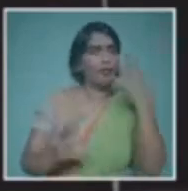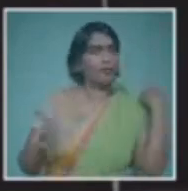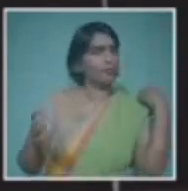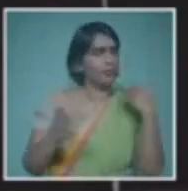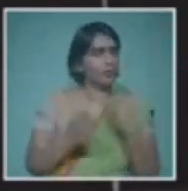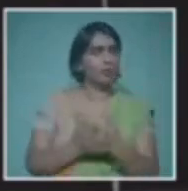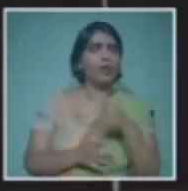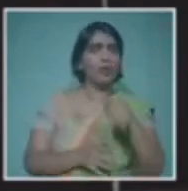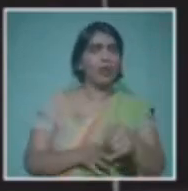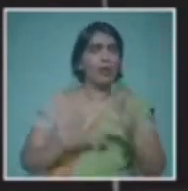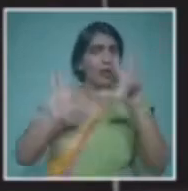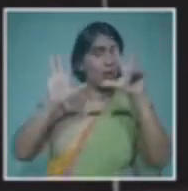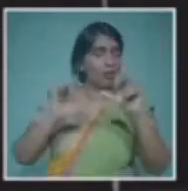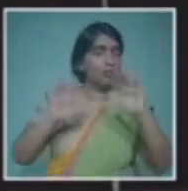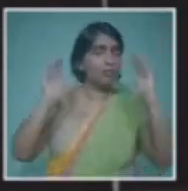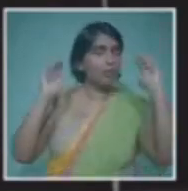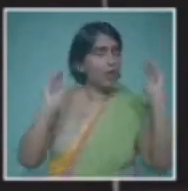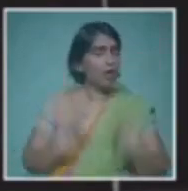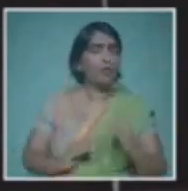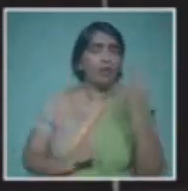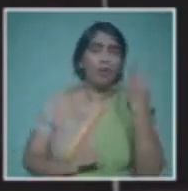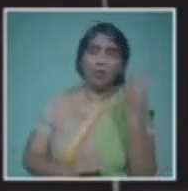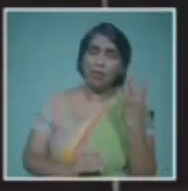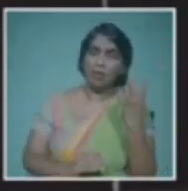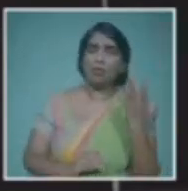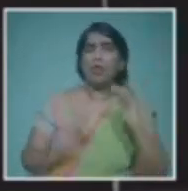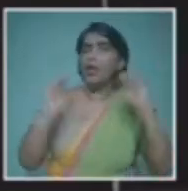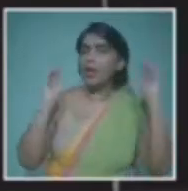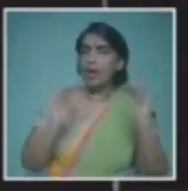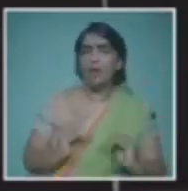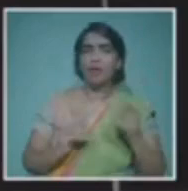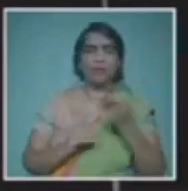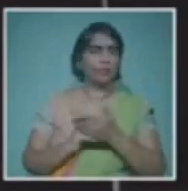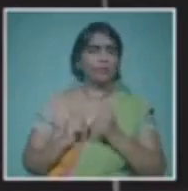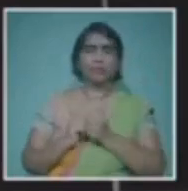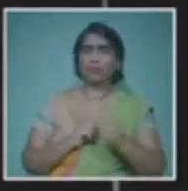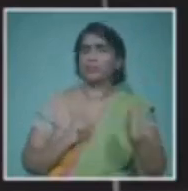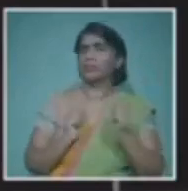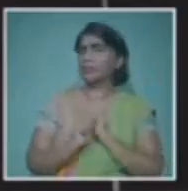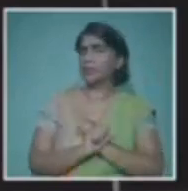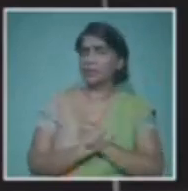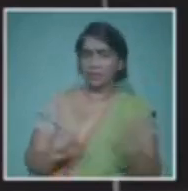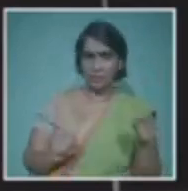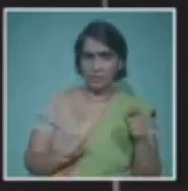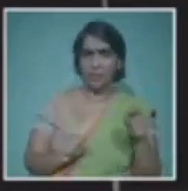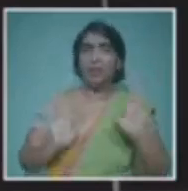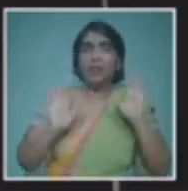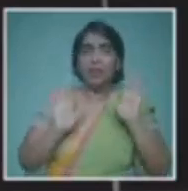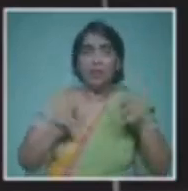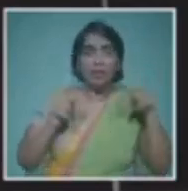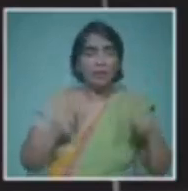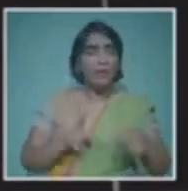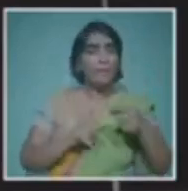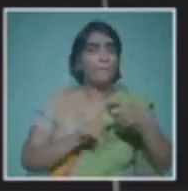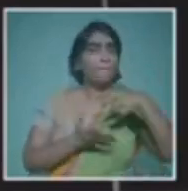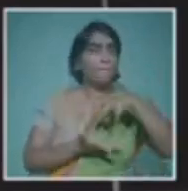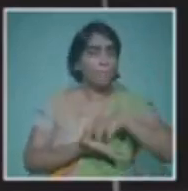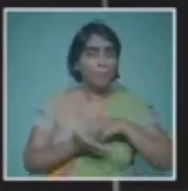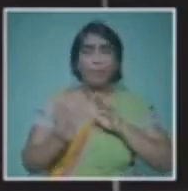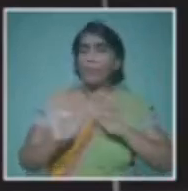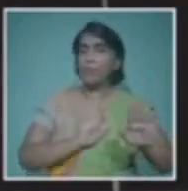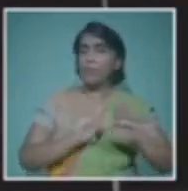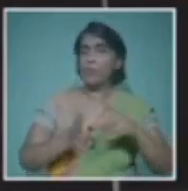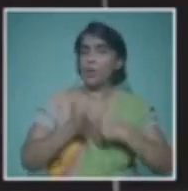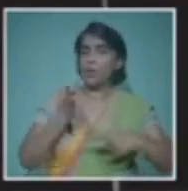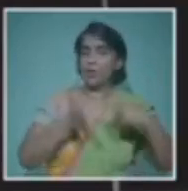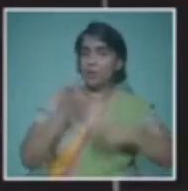තියෙනවා මේ 8000 4000 වෙනකන් හරි අඩු කරන්න කිසිම ආකාරයේ පියවරක් ගත්තේ නැහැ. දැන් ඒතකොට පළාත් පාලන ඡන්දේ දැන්